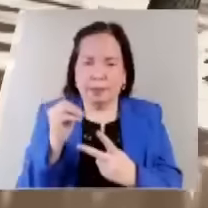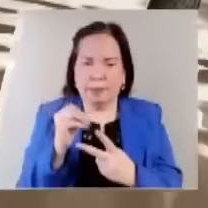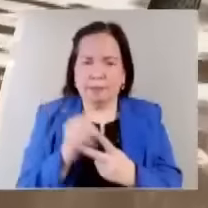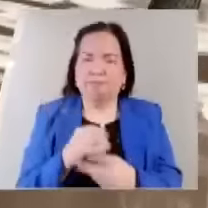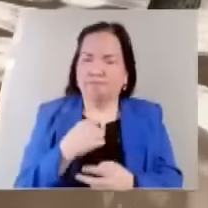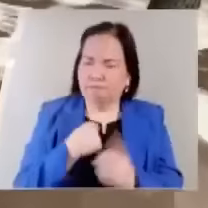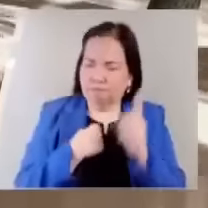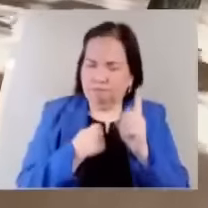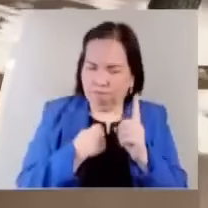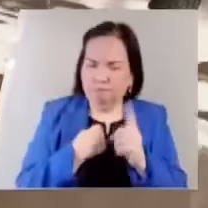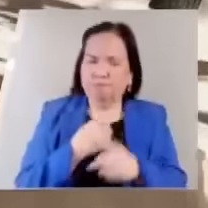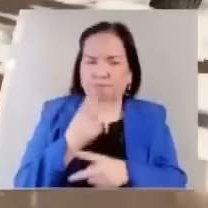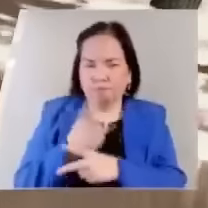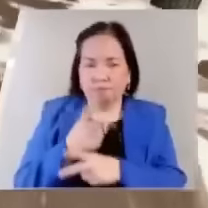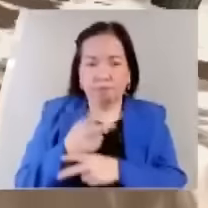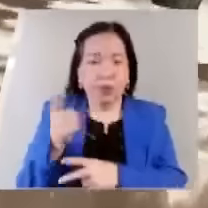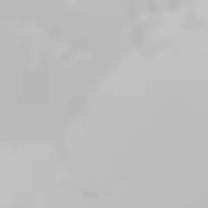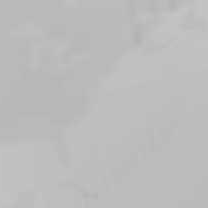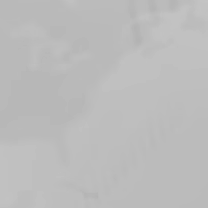24 Oras